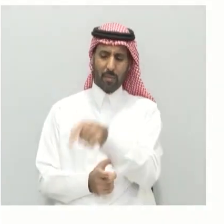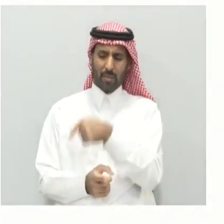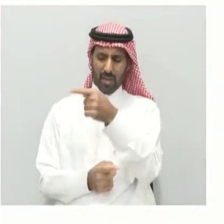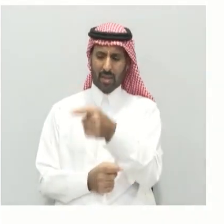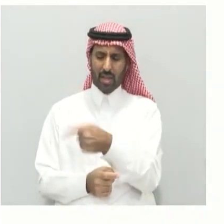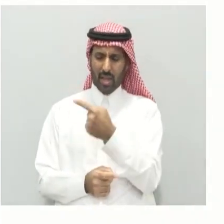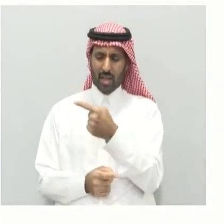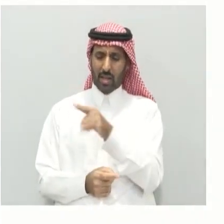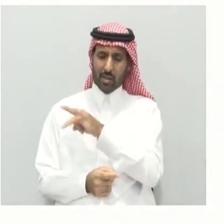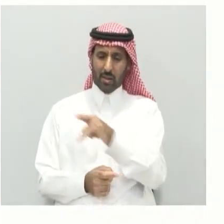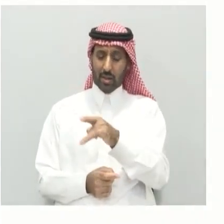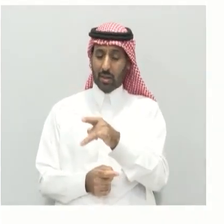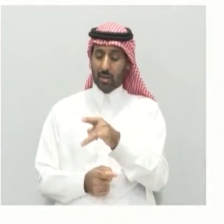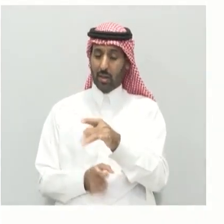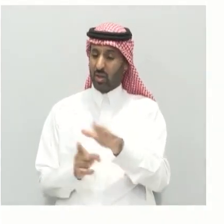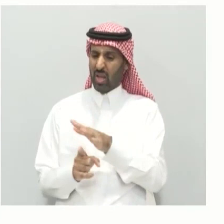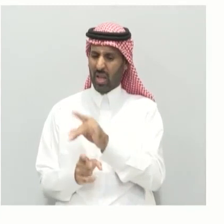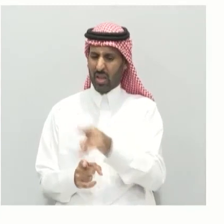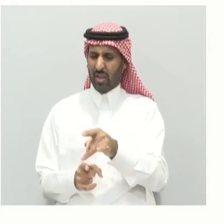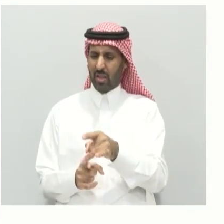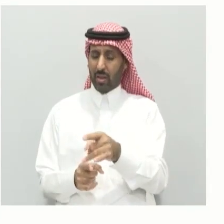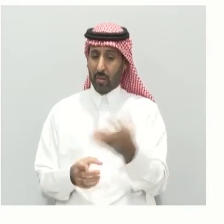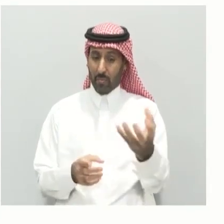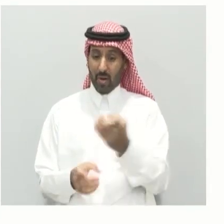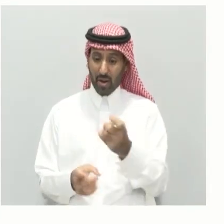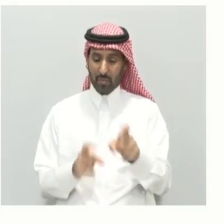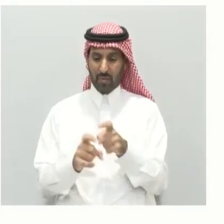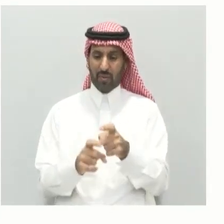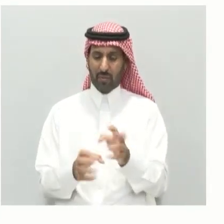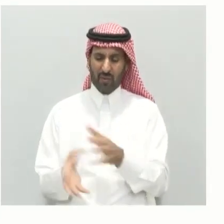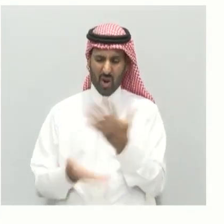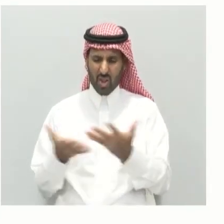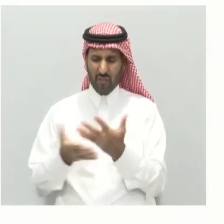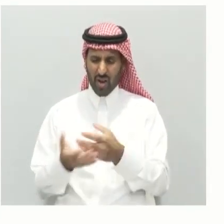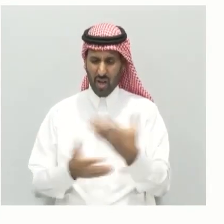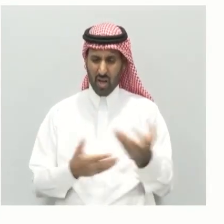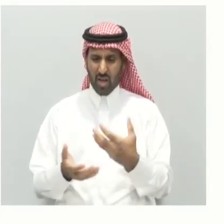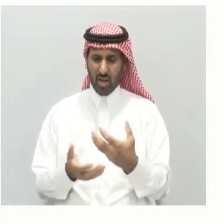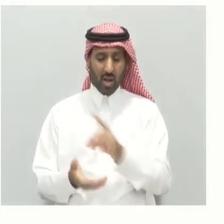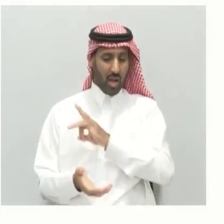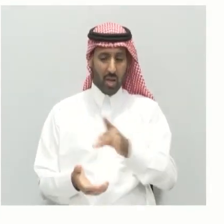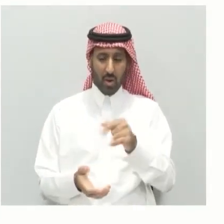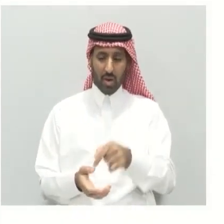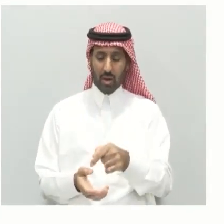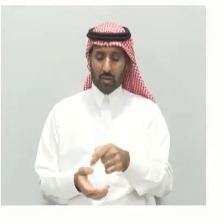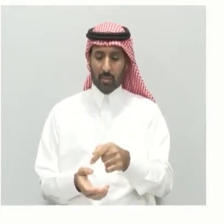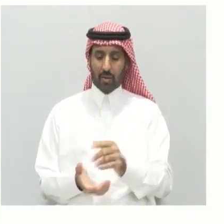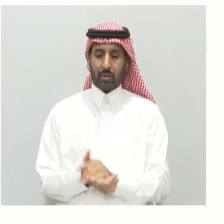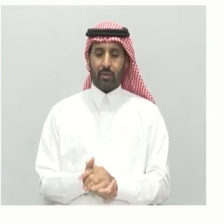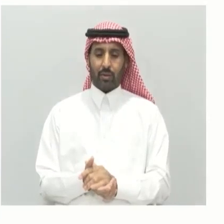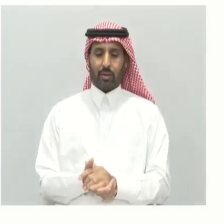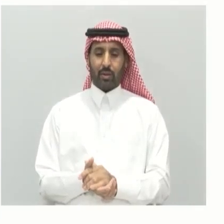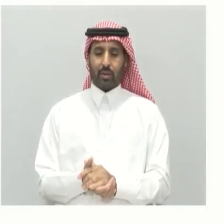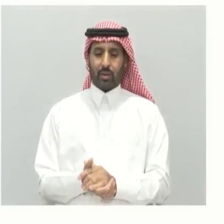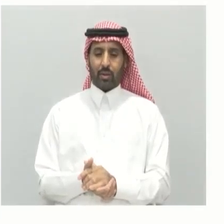ياتي لا يعد عاملا مختزلا في تفاعلات الاكسده والاختزال لا يعد ركز على كلمه لا يعد